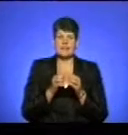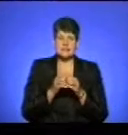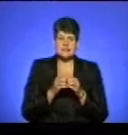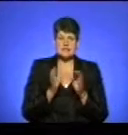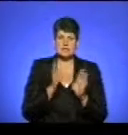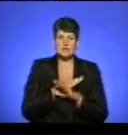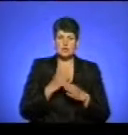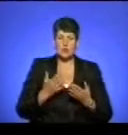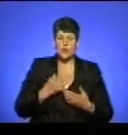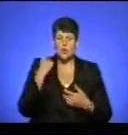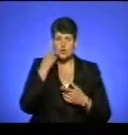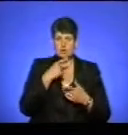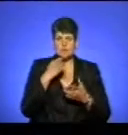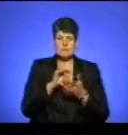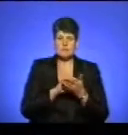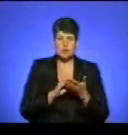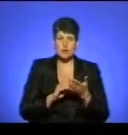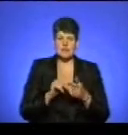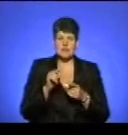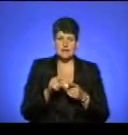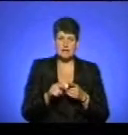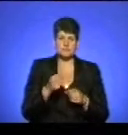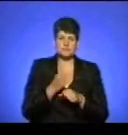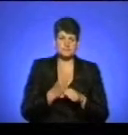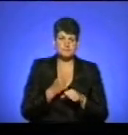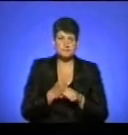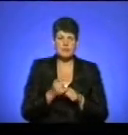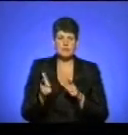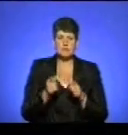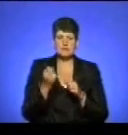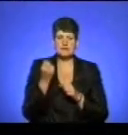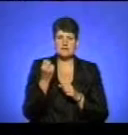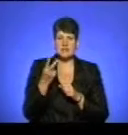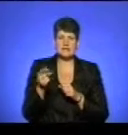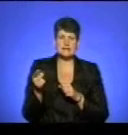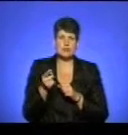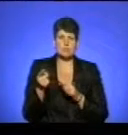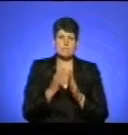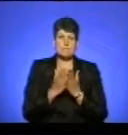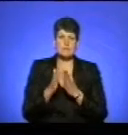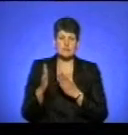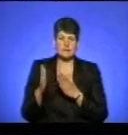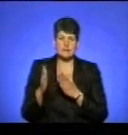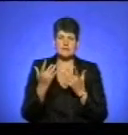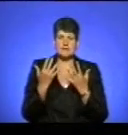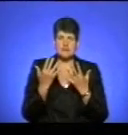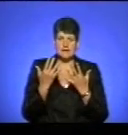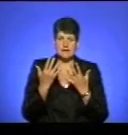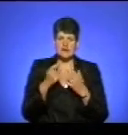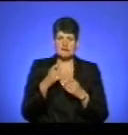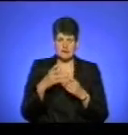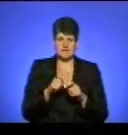особистих біографій і їх творчого втілення. Підготували його бібліотекарі 12 тернопільських бібліотек. За кілька хвилин